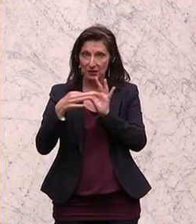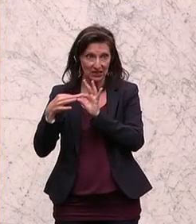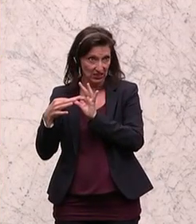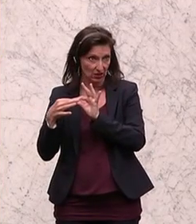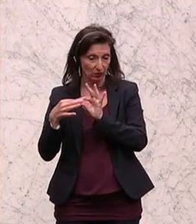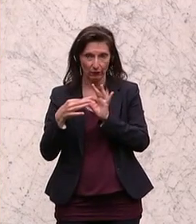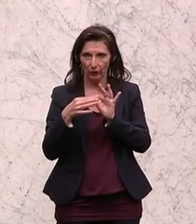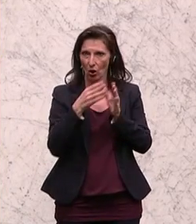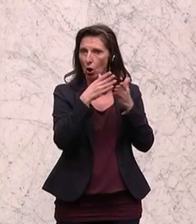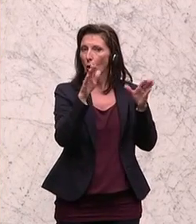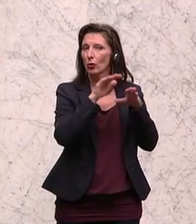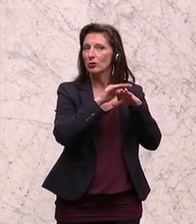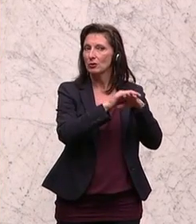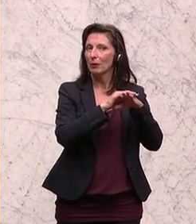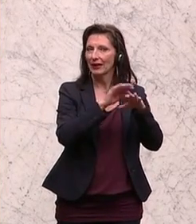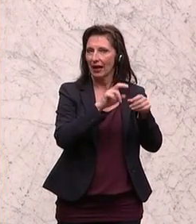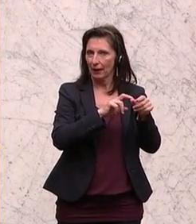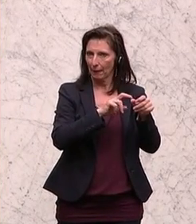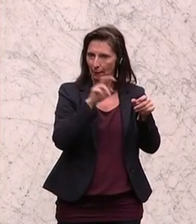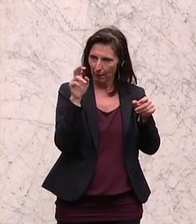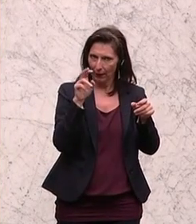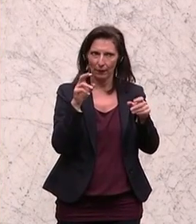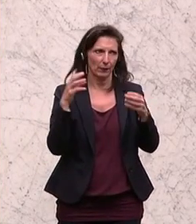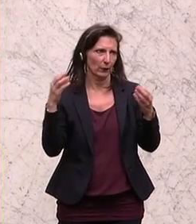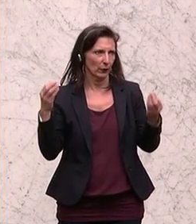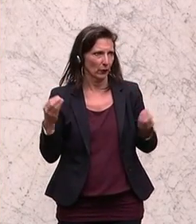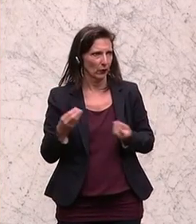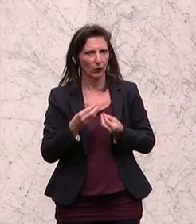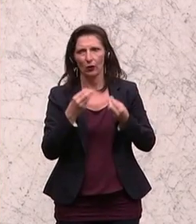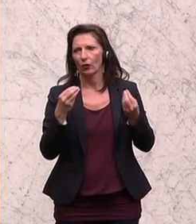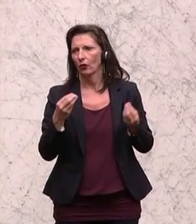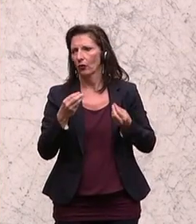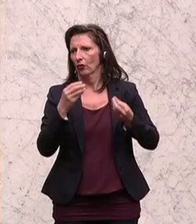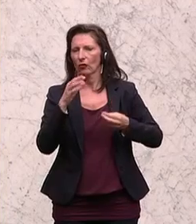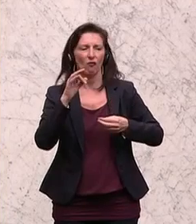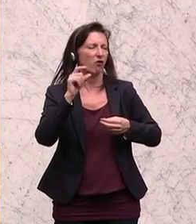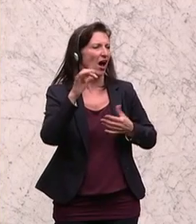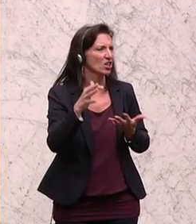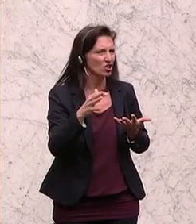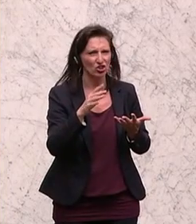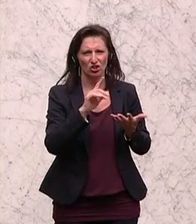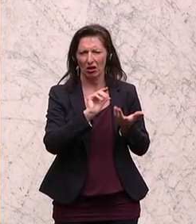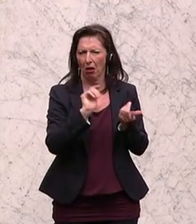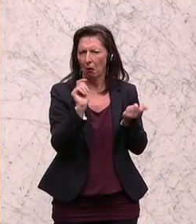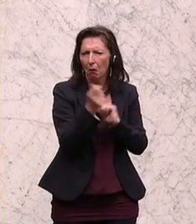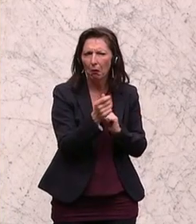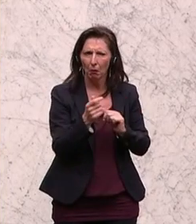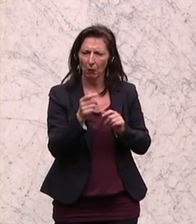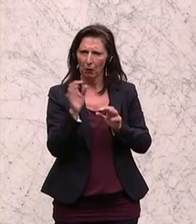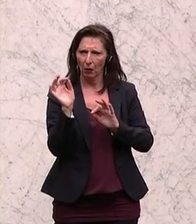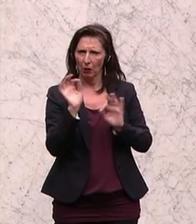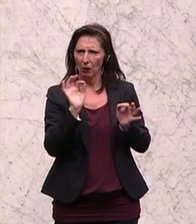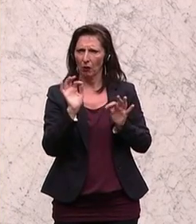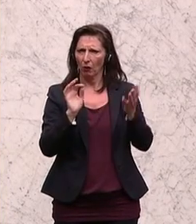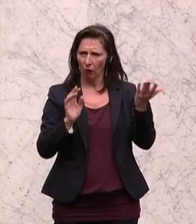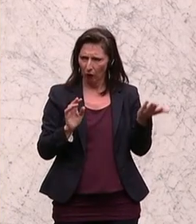habe ich schon gesagt, nicht nur den dreisten Verdrehungen von Nigel Farage und dem rein innenpolitisch motivierten Spiel